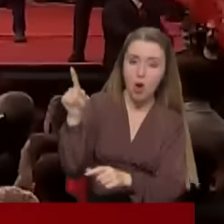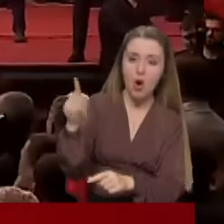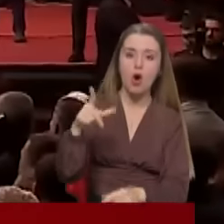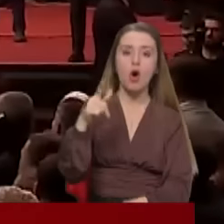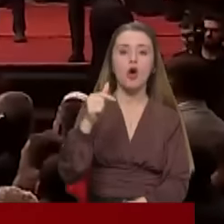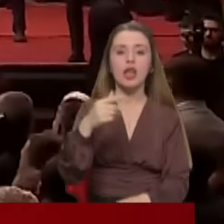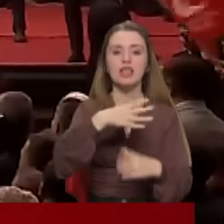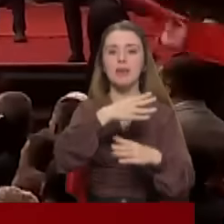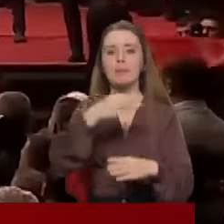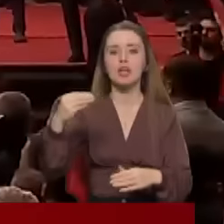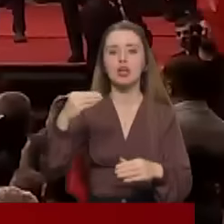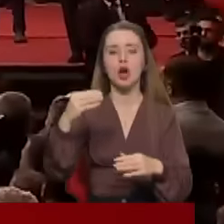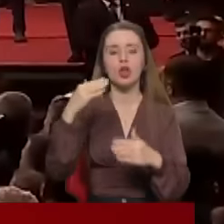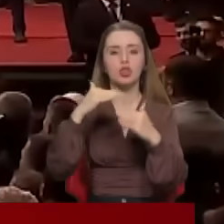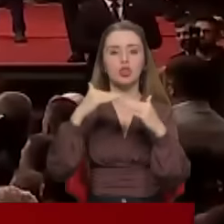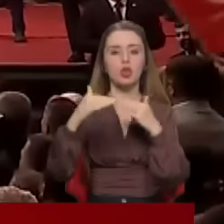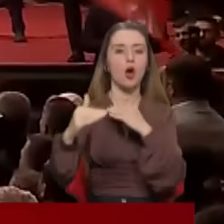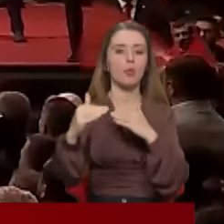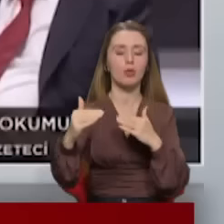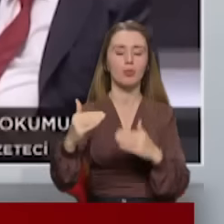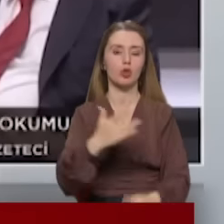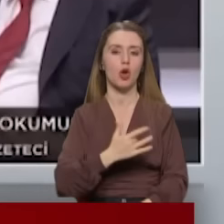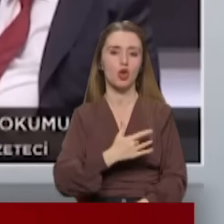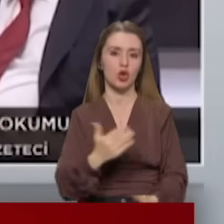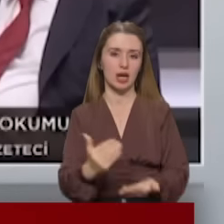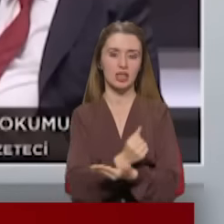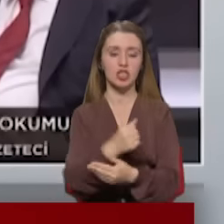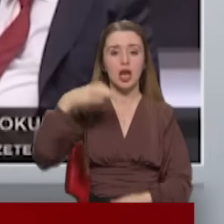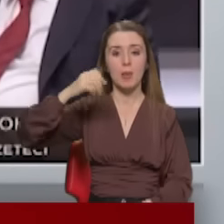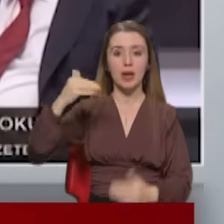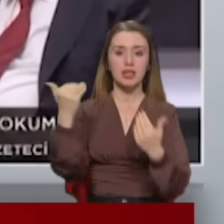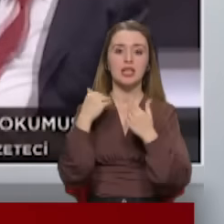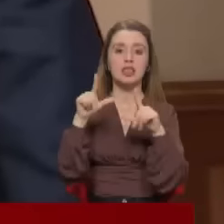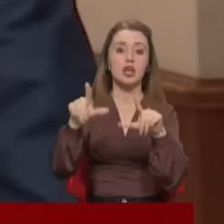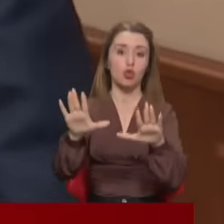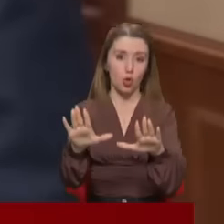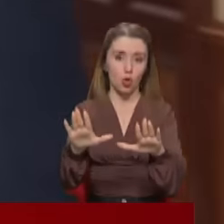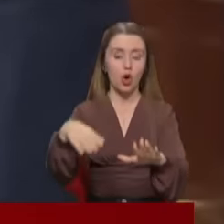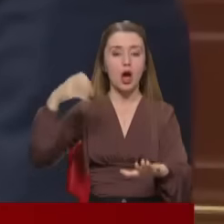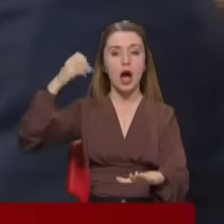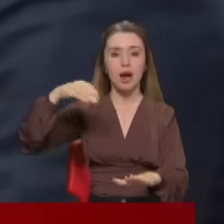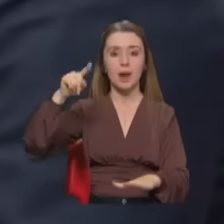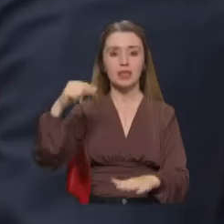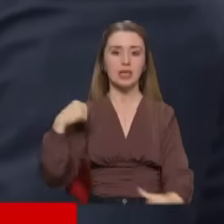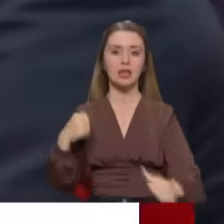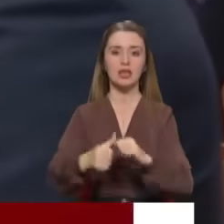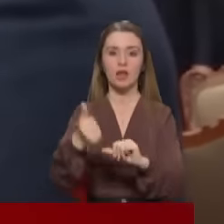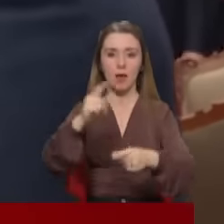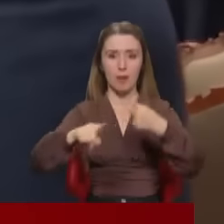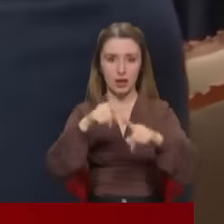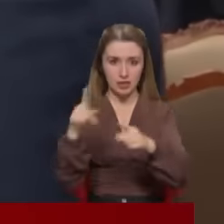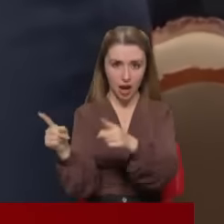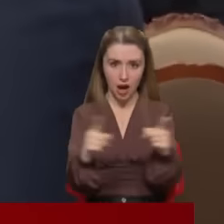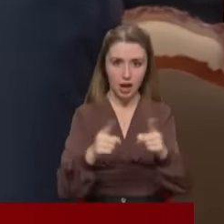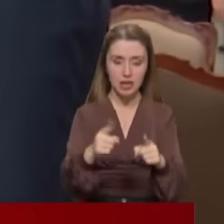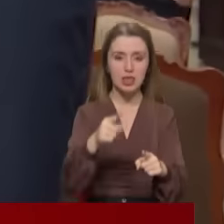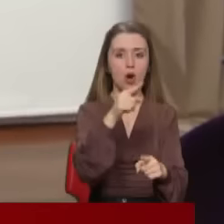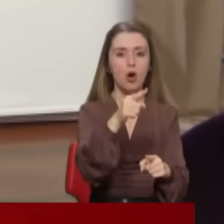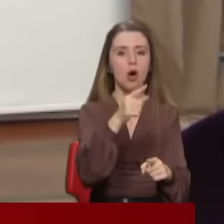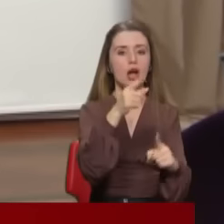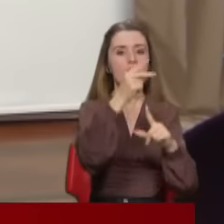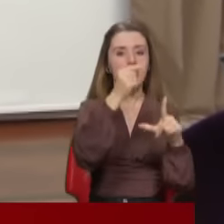milyon İstanbullunun gönüllerini fethedecek. Bizim AK Parti'nin desteğine ihtiyacımız yok. AK Parti ile Yeniden Refah Partisi arasında il, ilçe